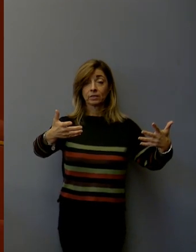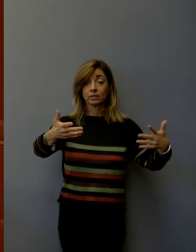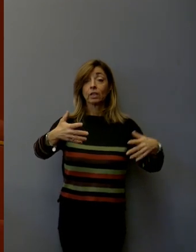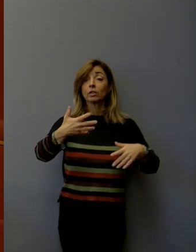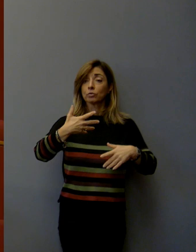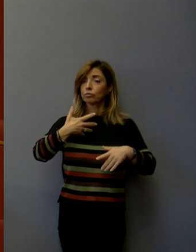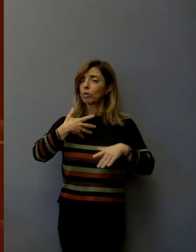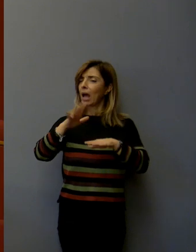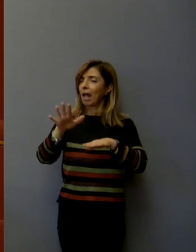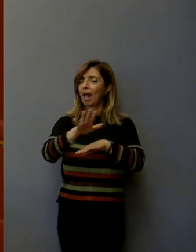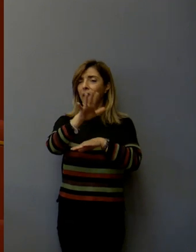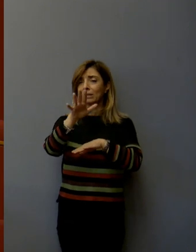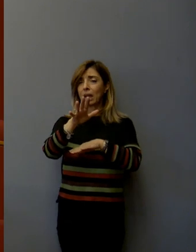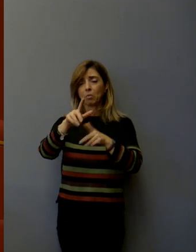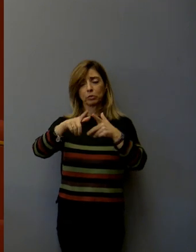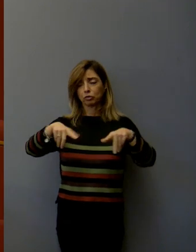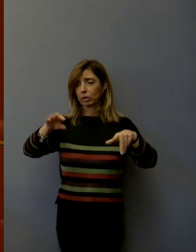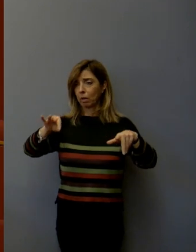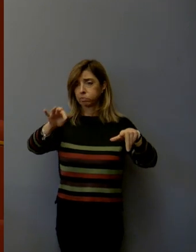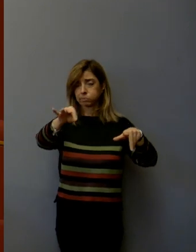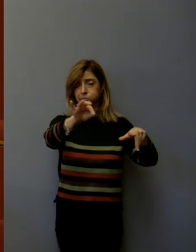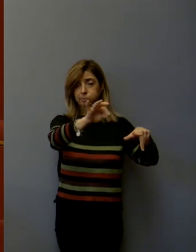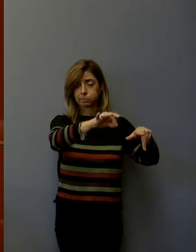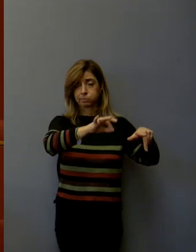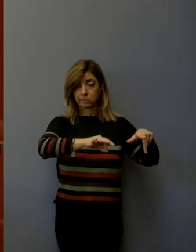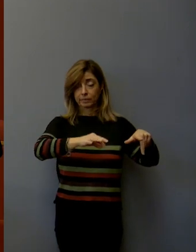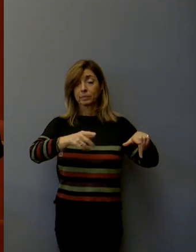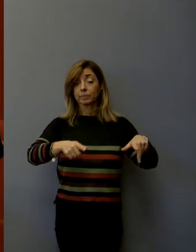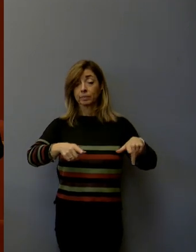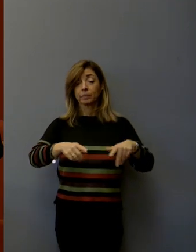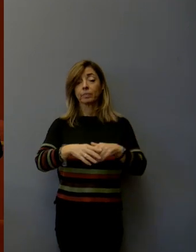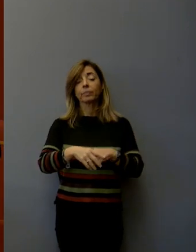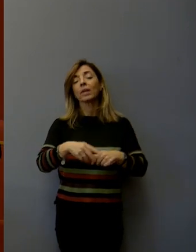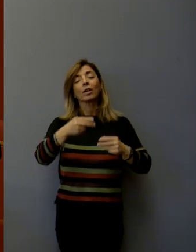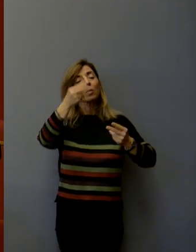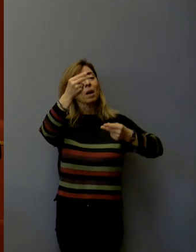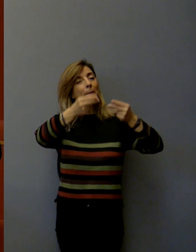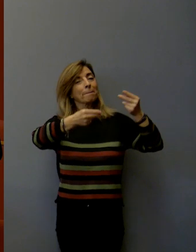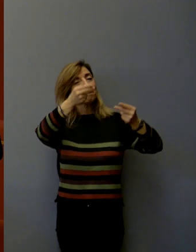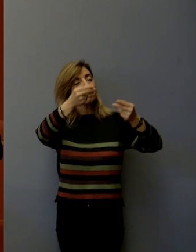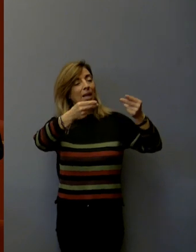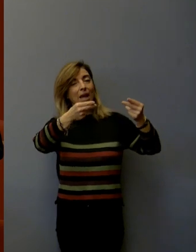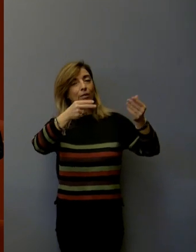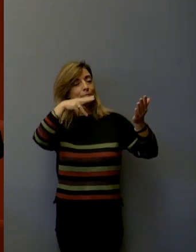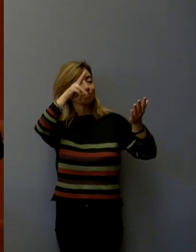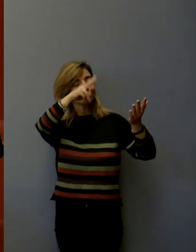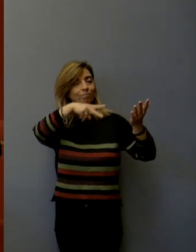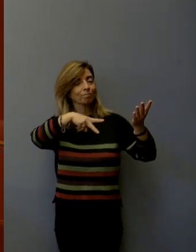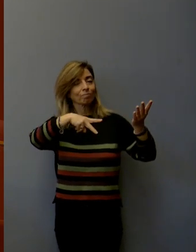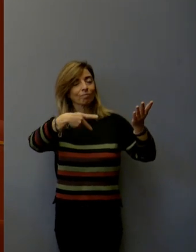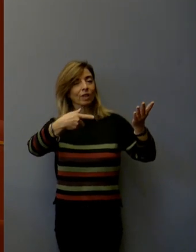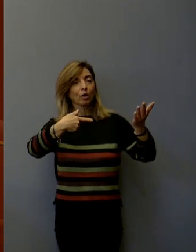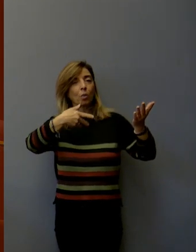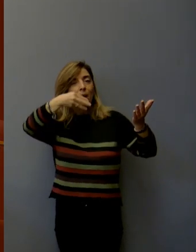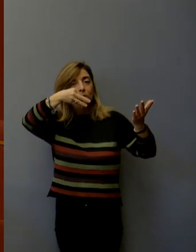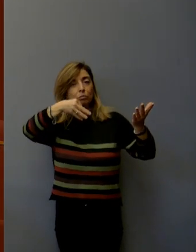non è possibile immaginare dalla lettura del bilancio così com'è la specifica specifica diciamo il percorso che